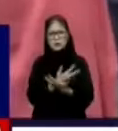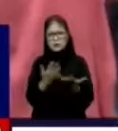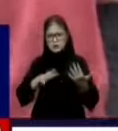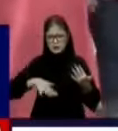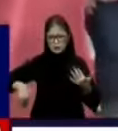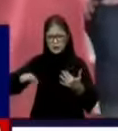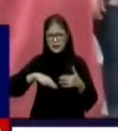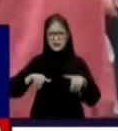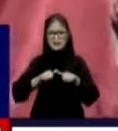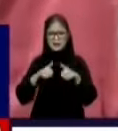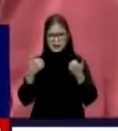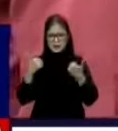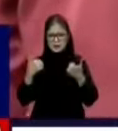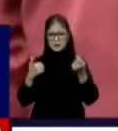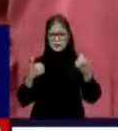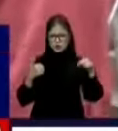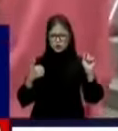ya. Betul sekali.